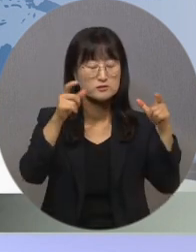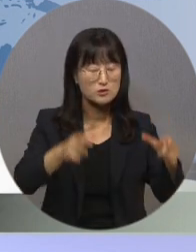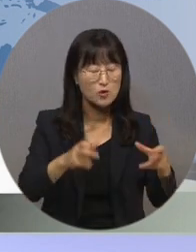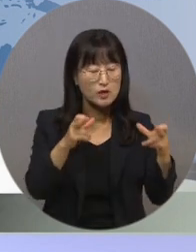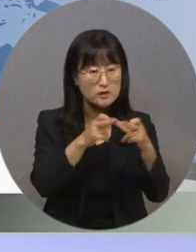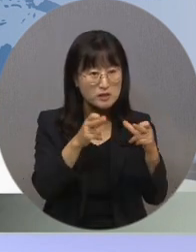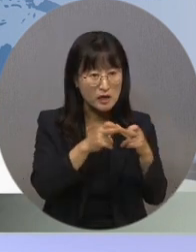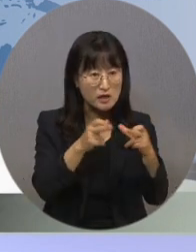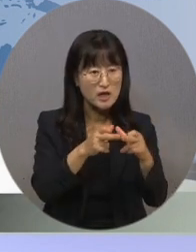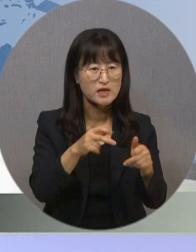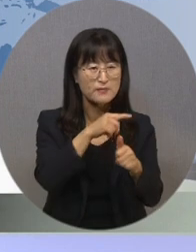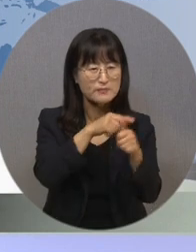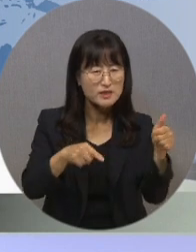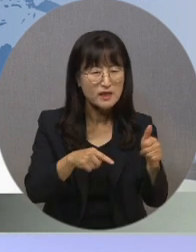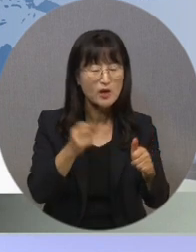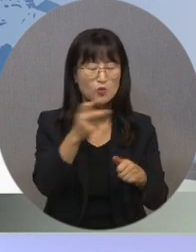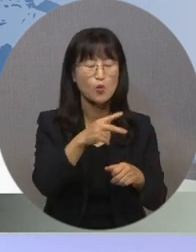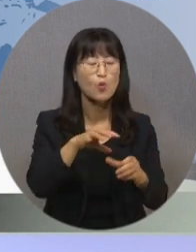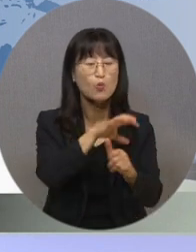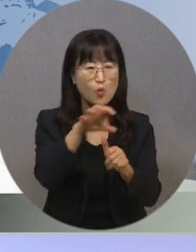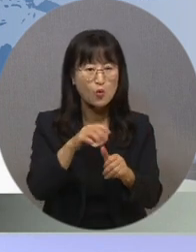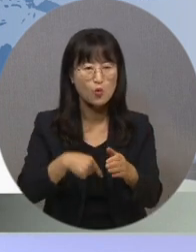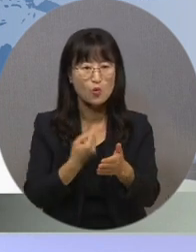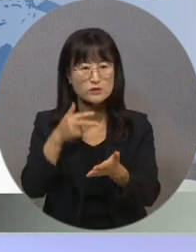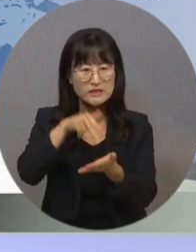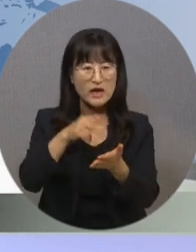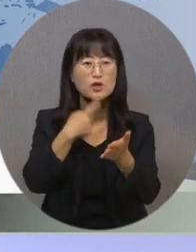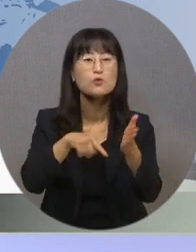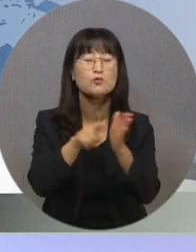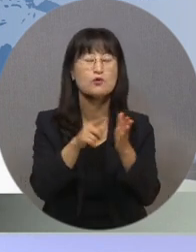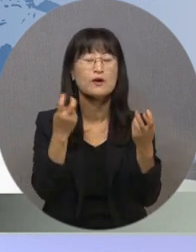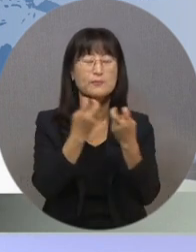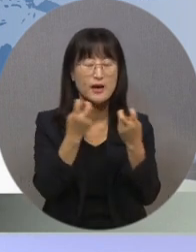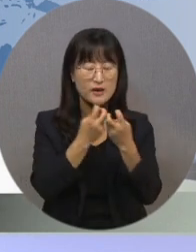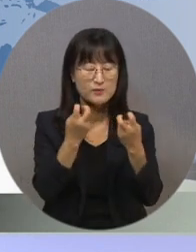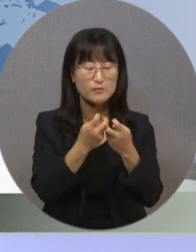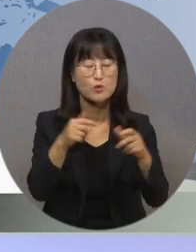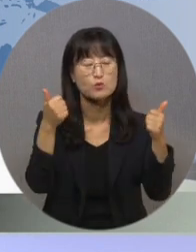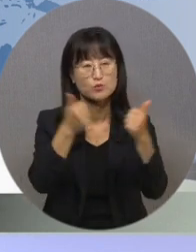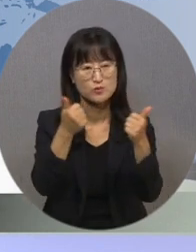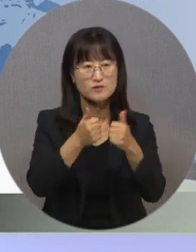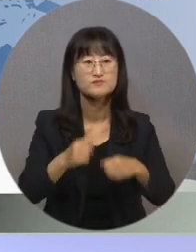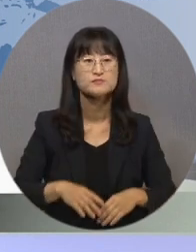피해 장애인의 보호와 자립을 위한 방안이 논의됐는데요. 정유정 기자입니다.